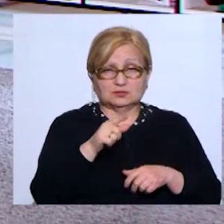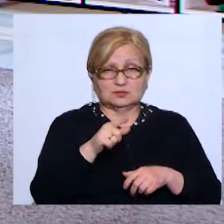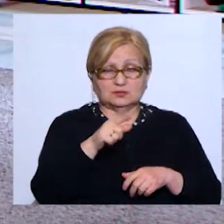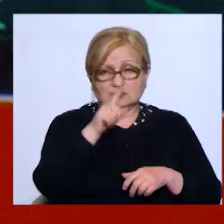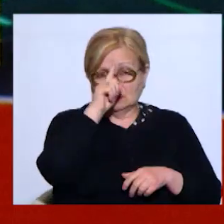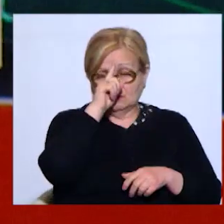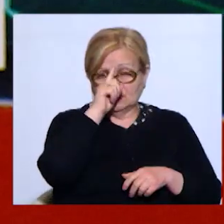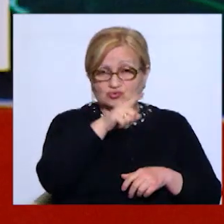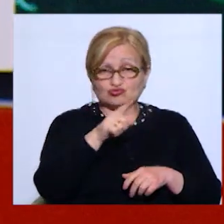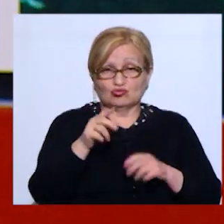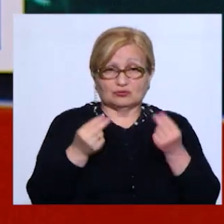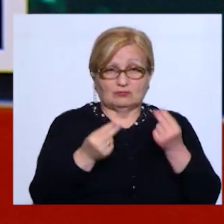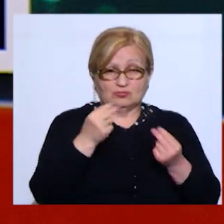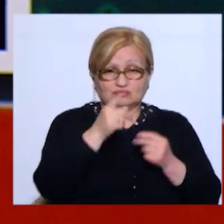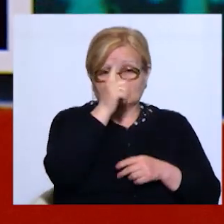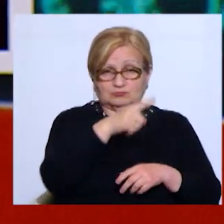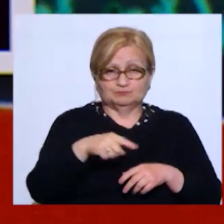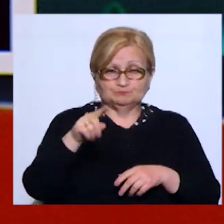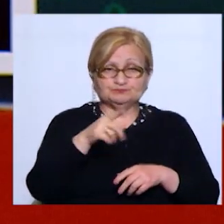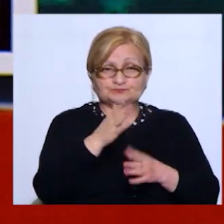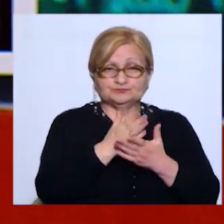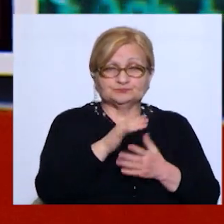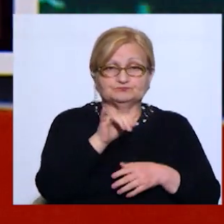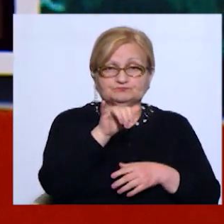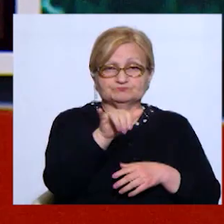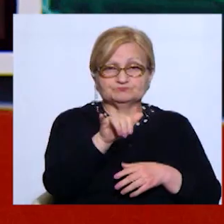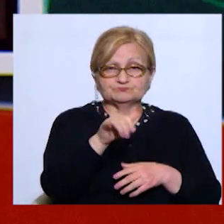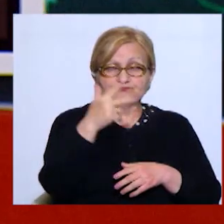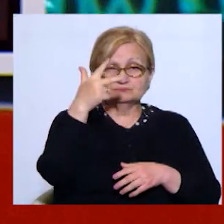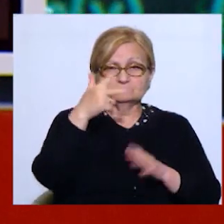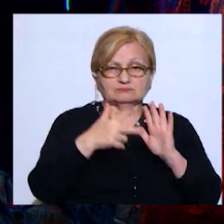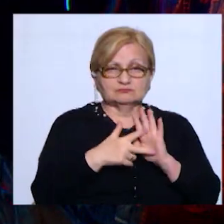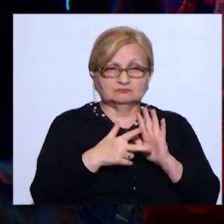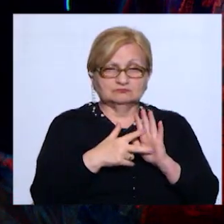რომელზედაც ბიჭი მოძრაობს, არის y-ი, არის 3/8